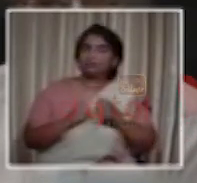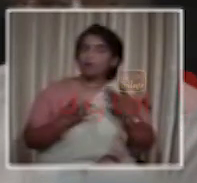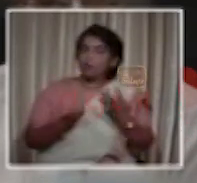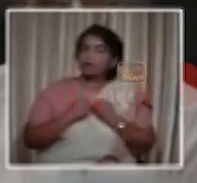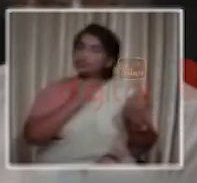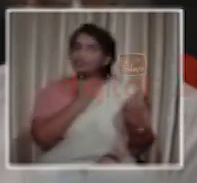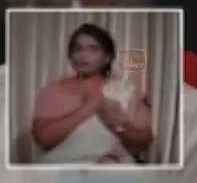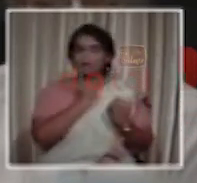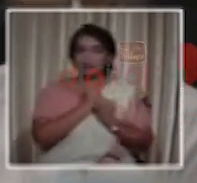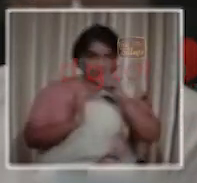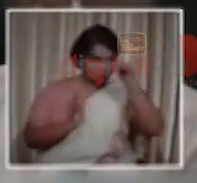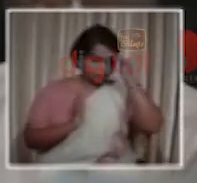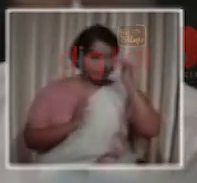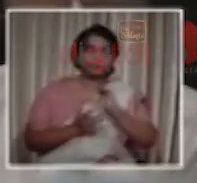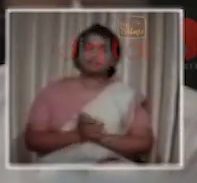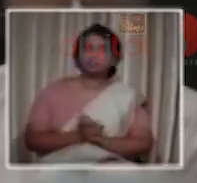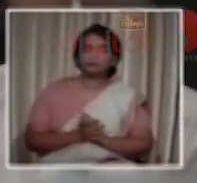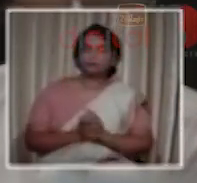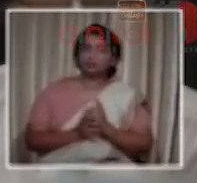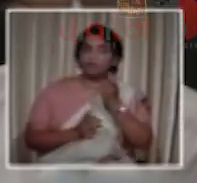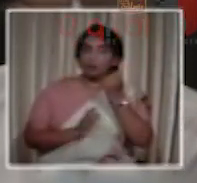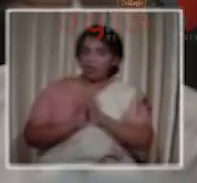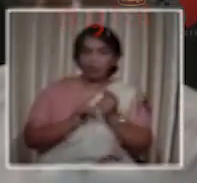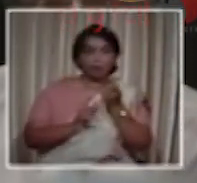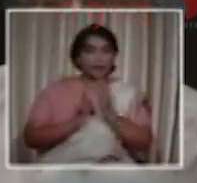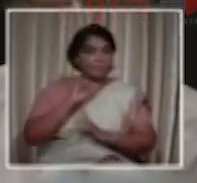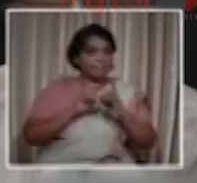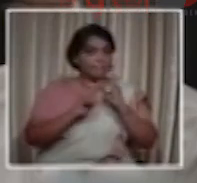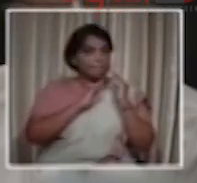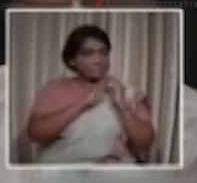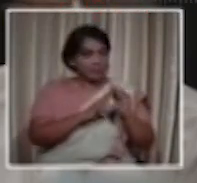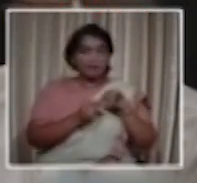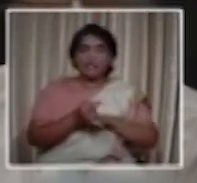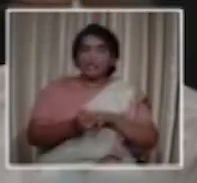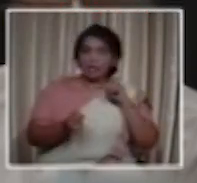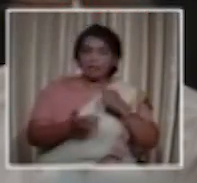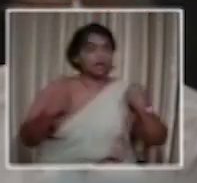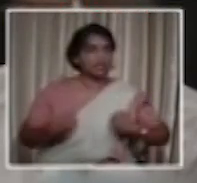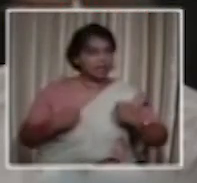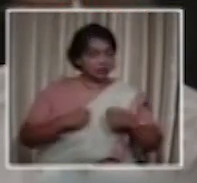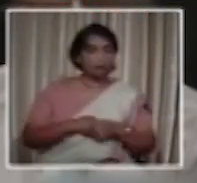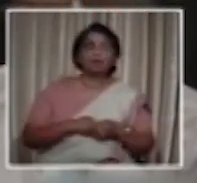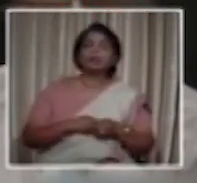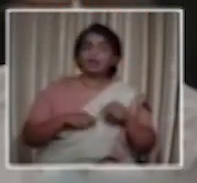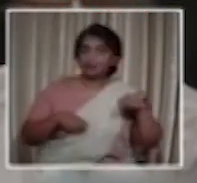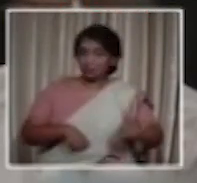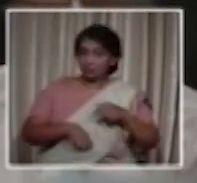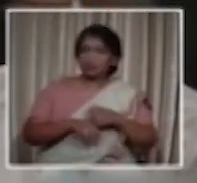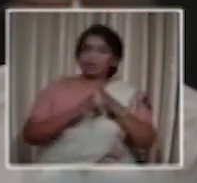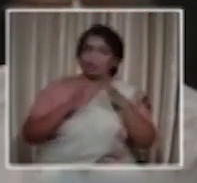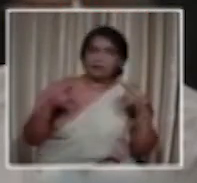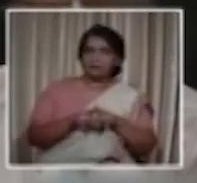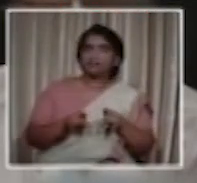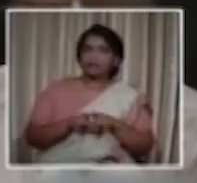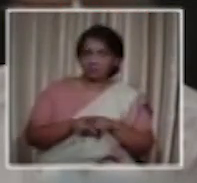අවශ්‍ය ලබා දෙමින් සිටිනවා. මුදල් ලැබතුමා, මුදල් ලබත්‍ය අංශය දේකම්තුමා, මහ බැංකුව අධිපතිතුමා මේ මොහොතේ දැඩි කැපවීමකින්